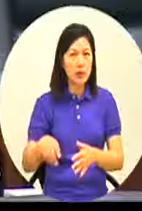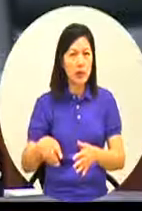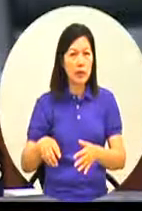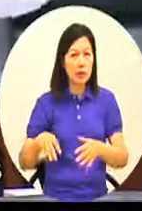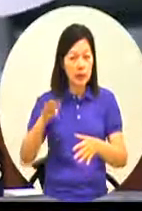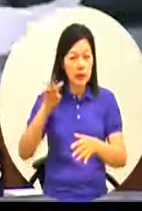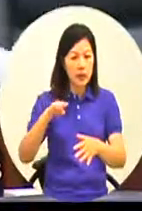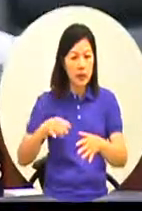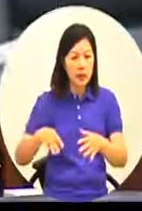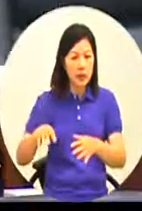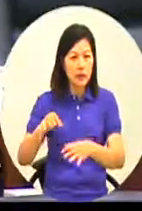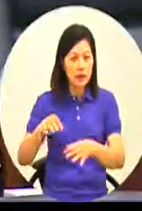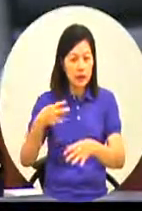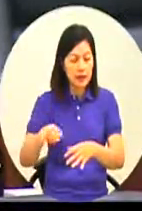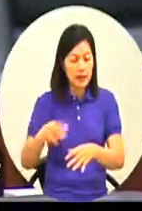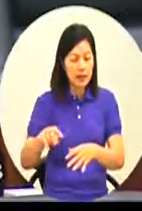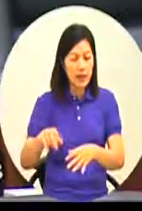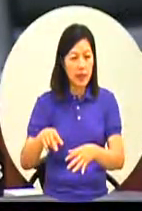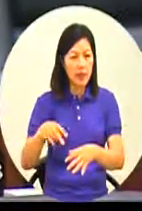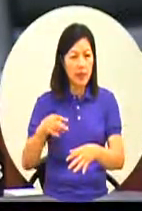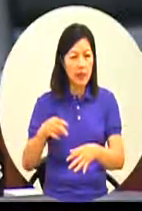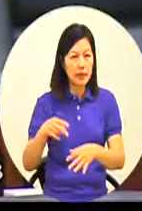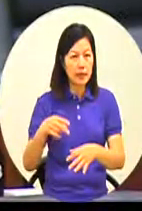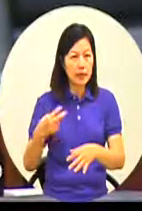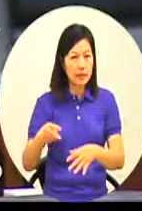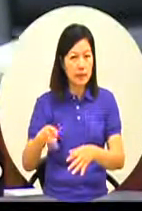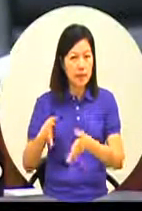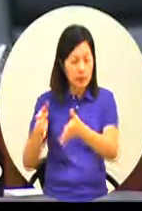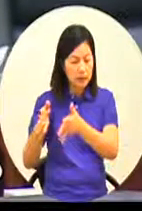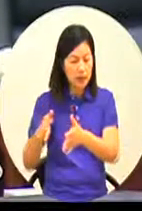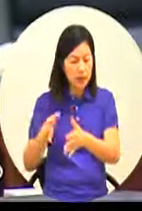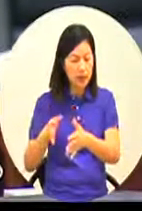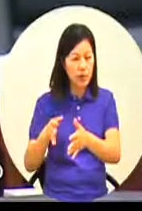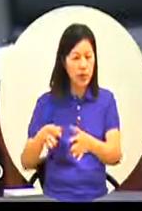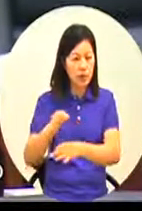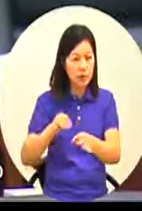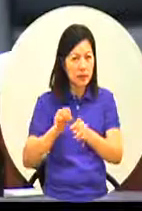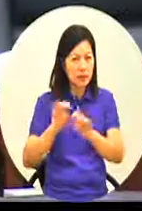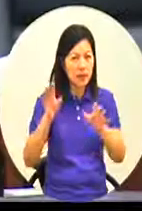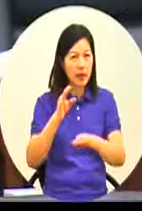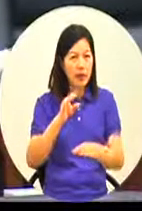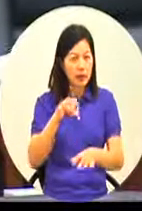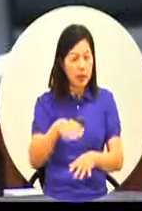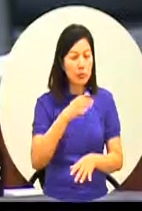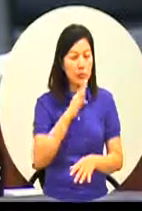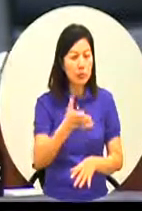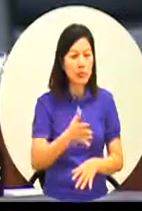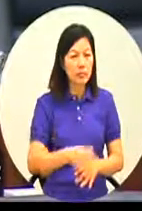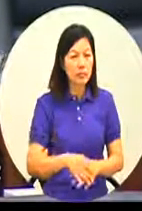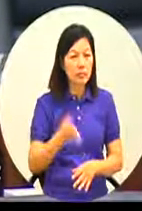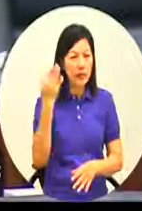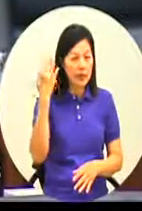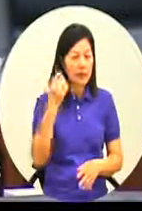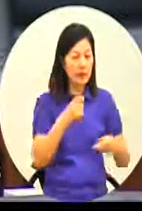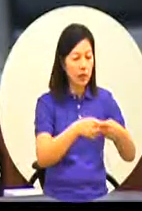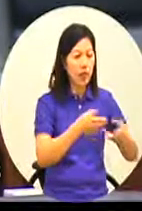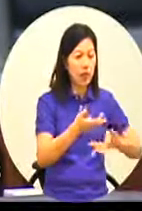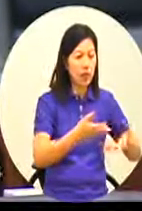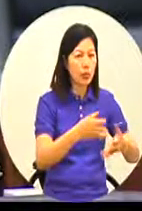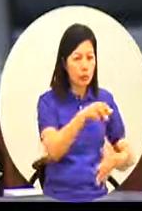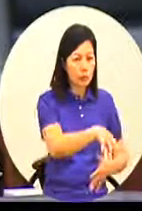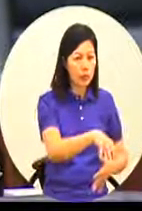所有图资资料再从经发局来，是这样吗？以前哦，我们期待所有的图资都是在公务局啦，因为公务